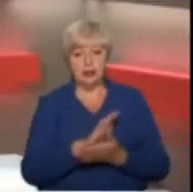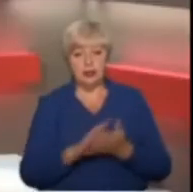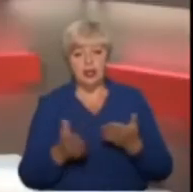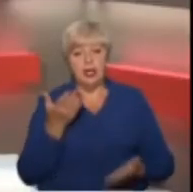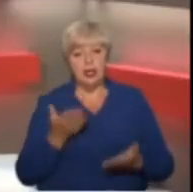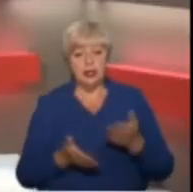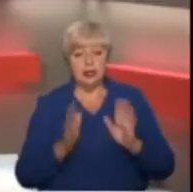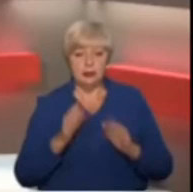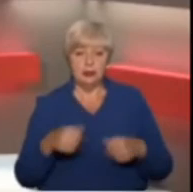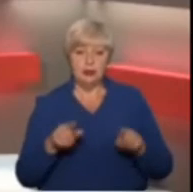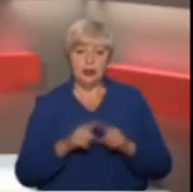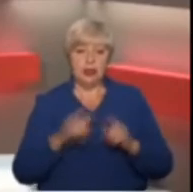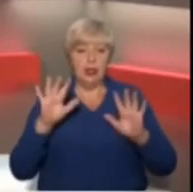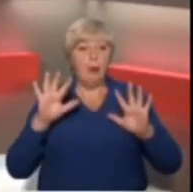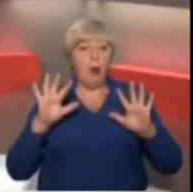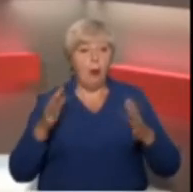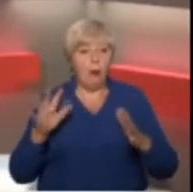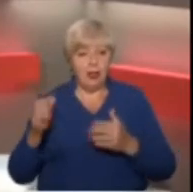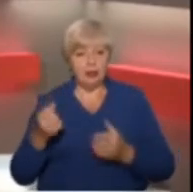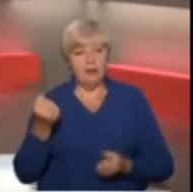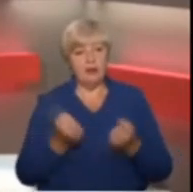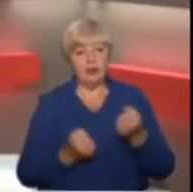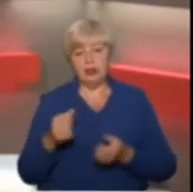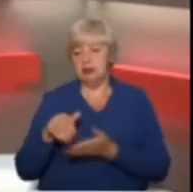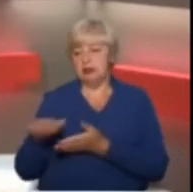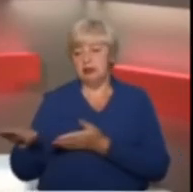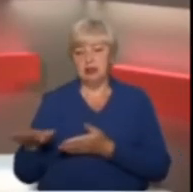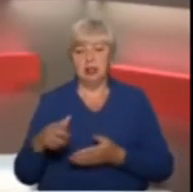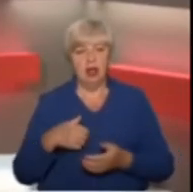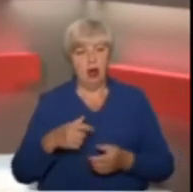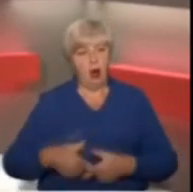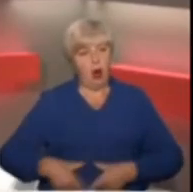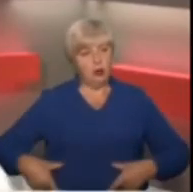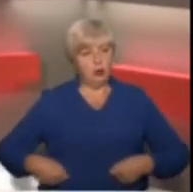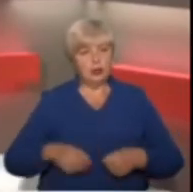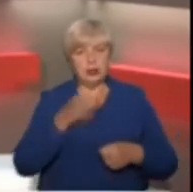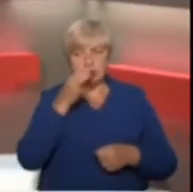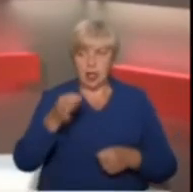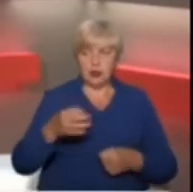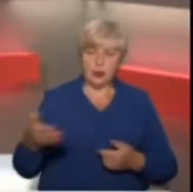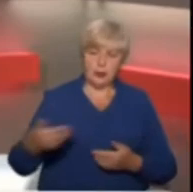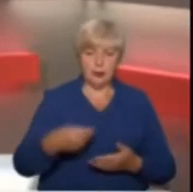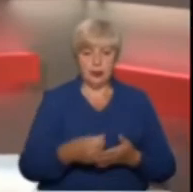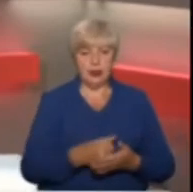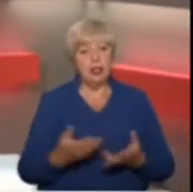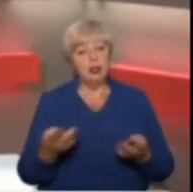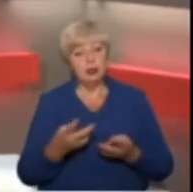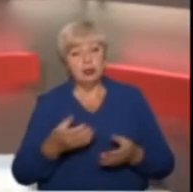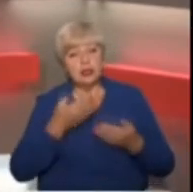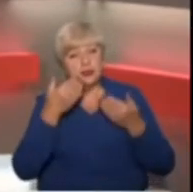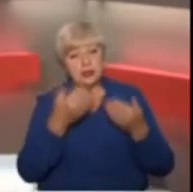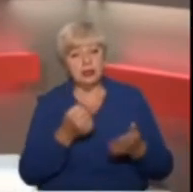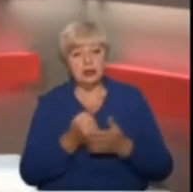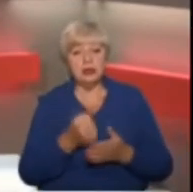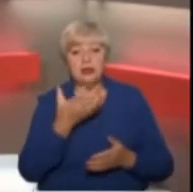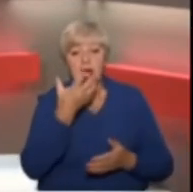моменти, що водії не захочуть вести безкоштовно, або кондуктори кажуть «плати», то треба звертатися на гарячу лінію Дніпровської міської ради.